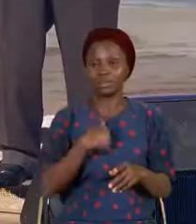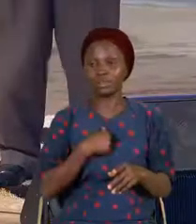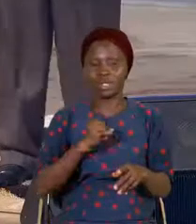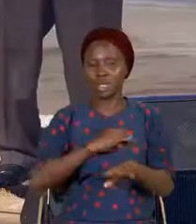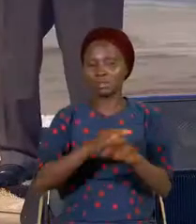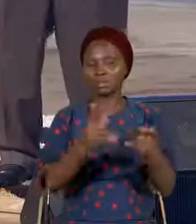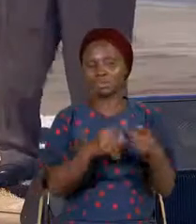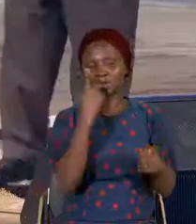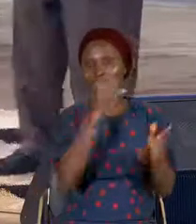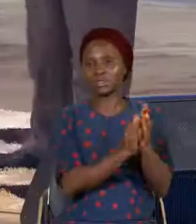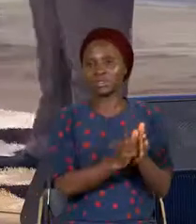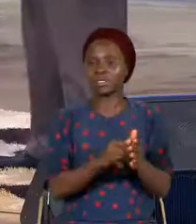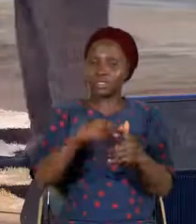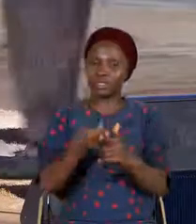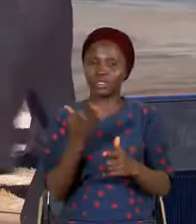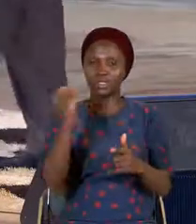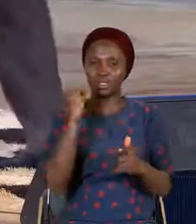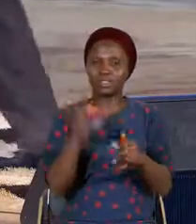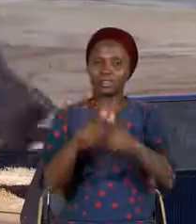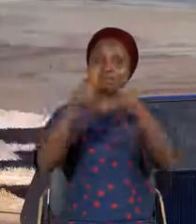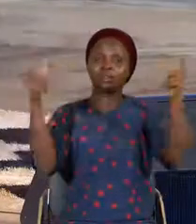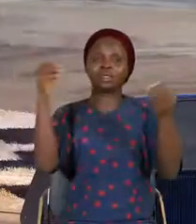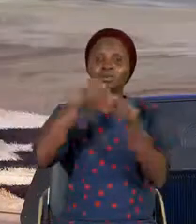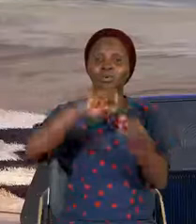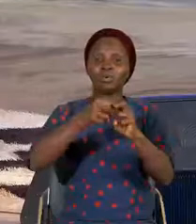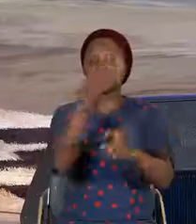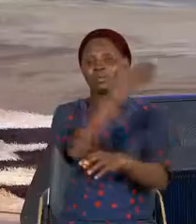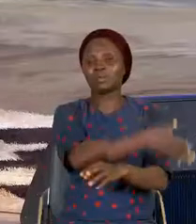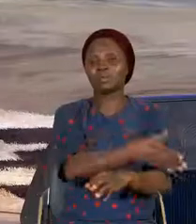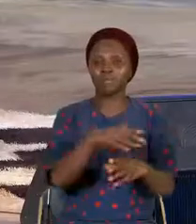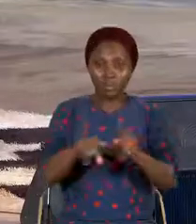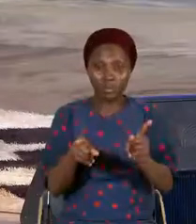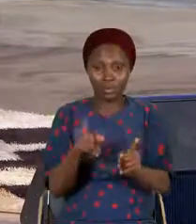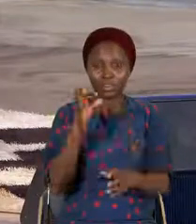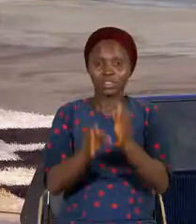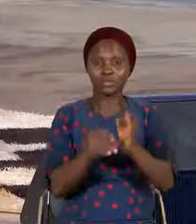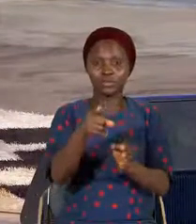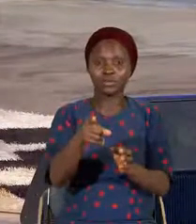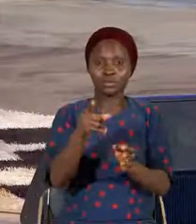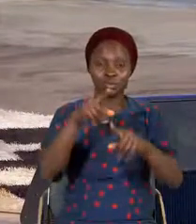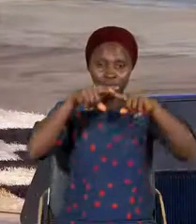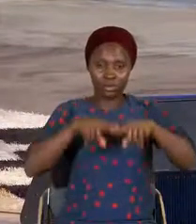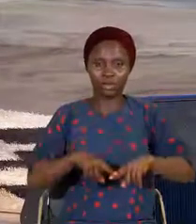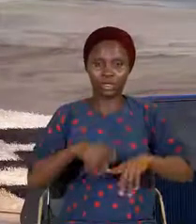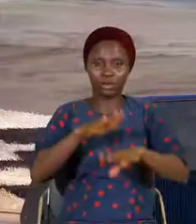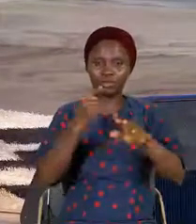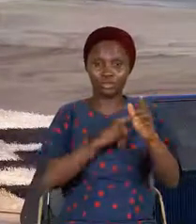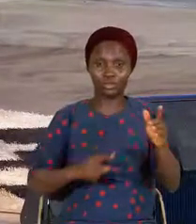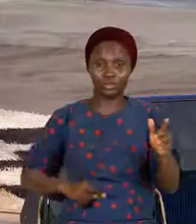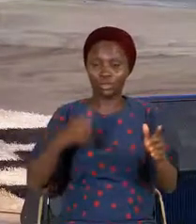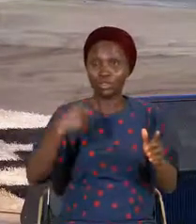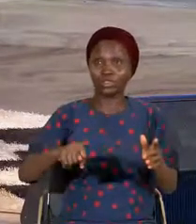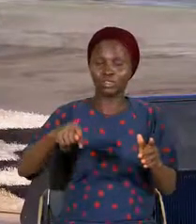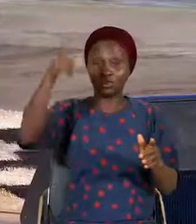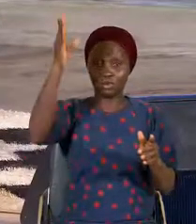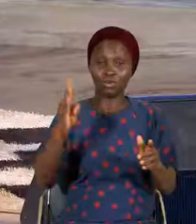ça, je ne veux plus voir ça. Et alors, le problème devient encore pire. Ainsi, vous devez compter sur le